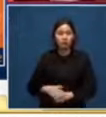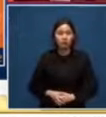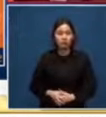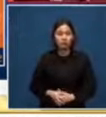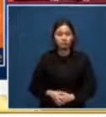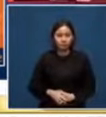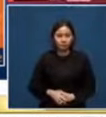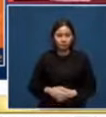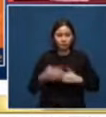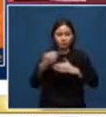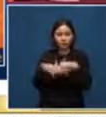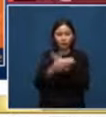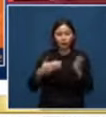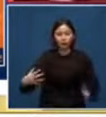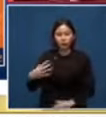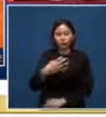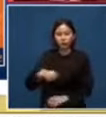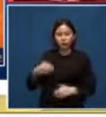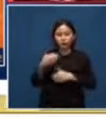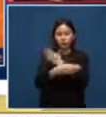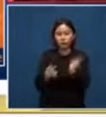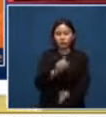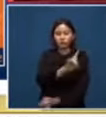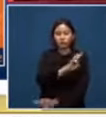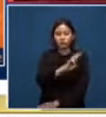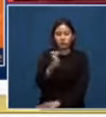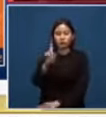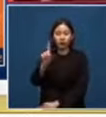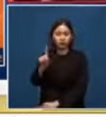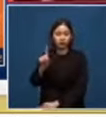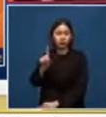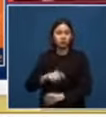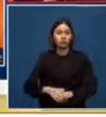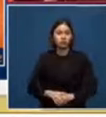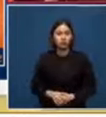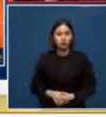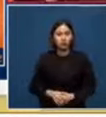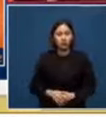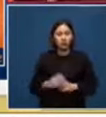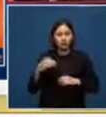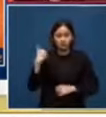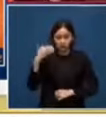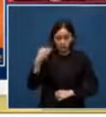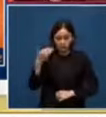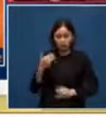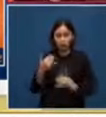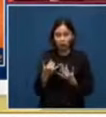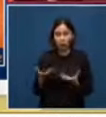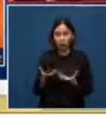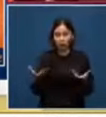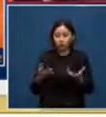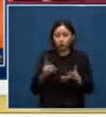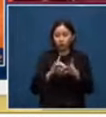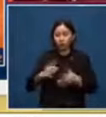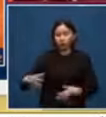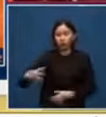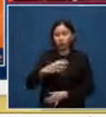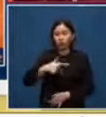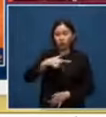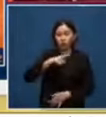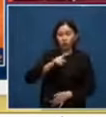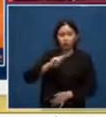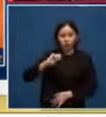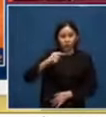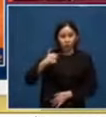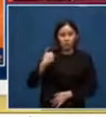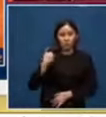ทำให้ห้องถูกอายัดไป701ห้องและก็10ห้องโครงการนะครับหลังจากนั้นระหว่างที่อายัดทรัพย์ทางปวงได้ตั้งบริษัททรัพย์สิน54